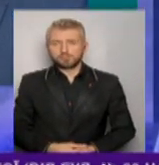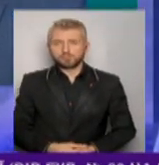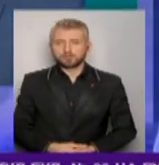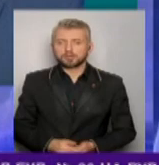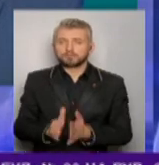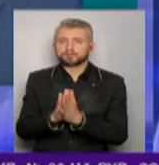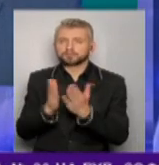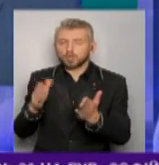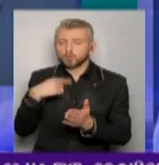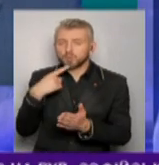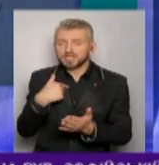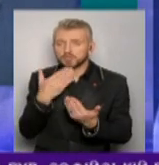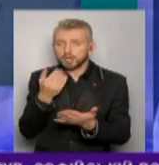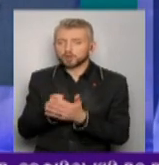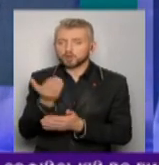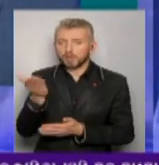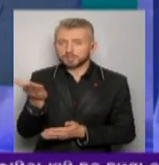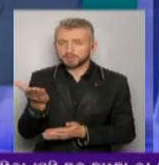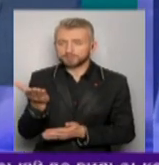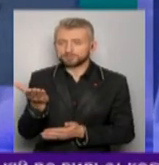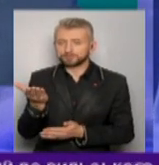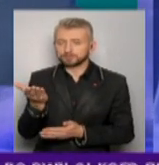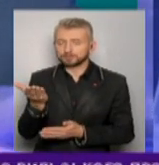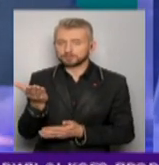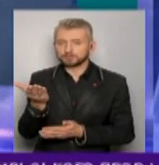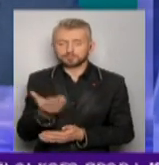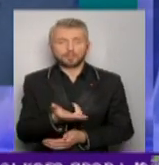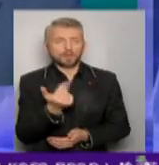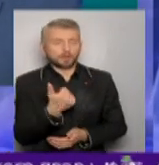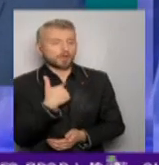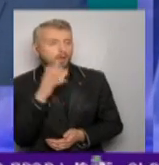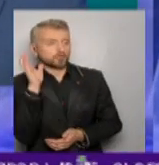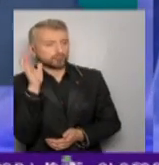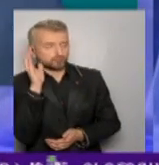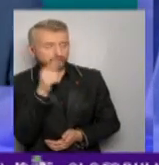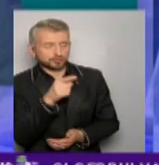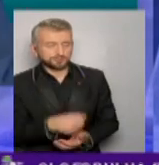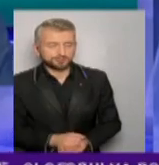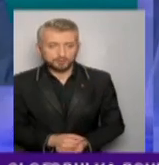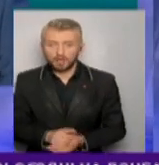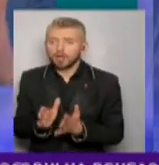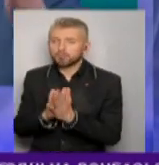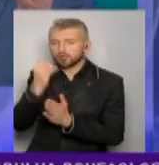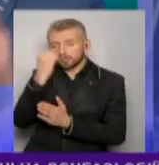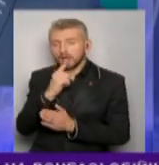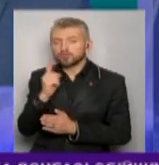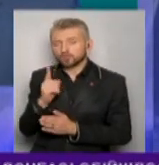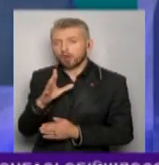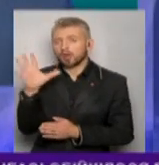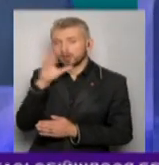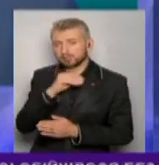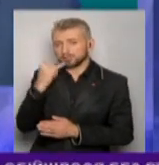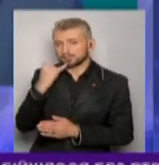ефірі, звертаюся до вас, шановний глядач або глядачко. Так, я слухаю. Глядач. Цього, да. Прошу, дякую, що дочекалися, будь